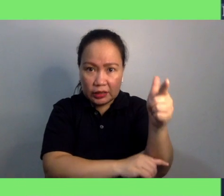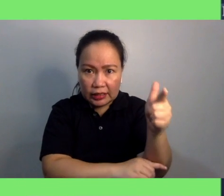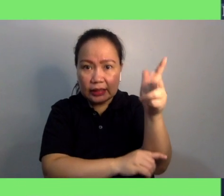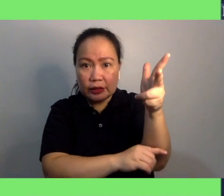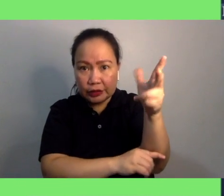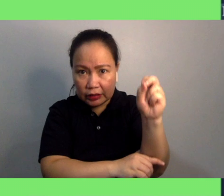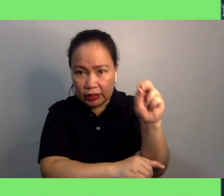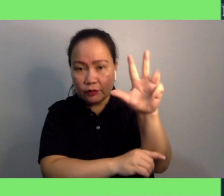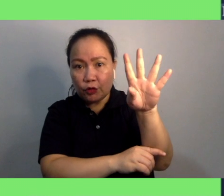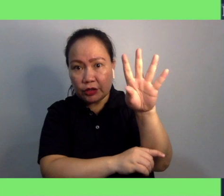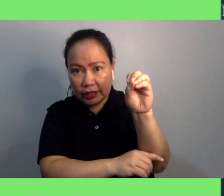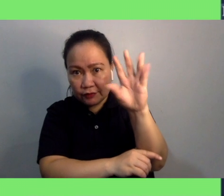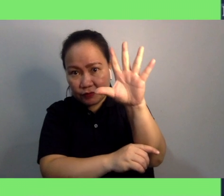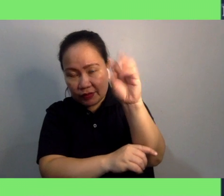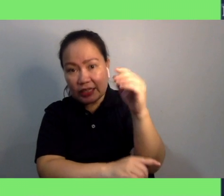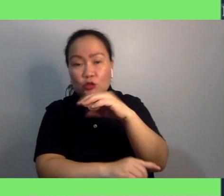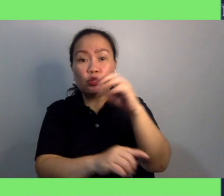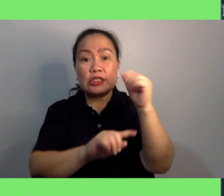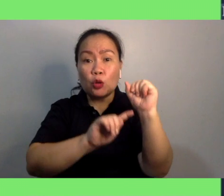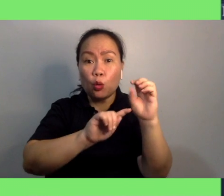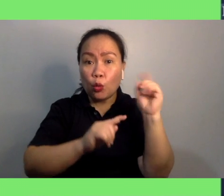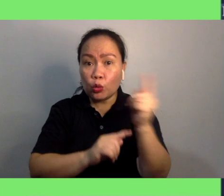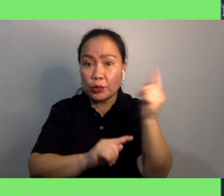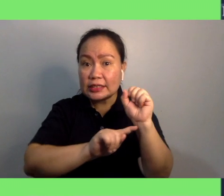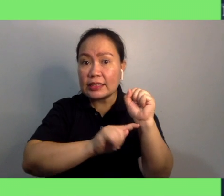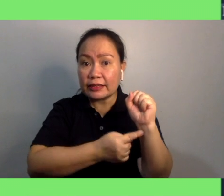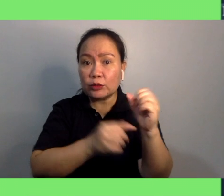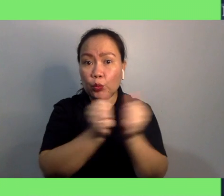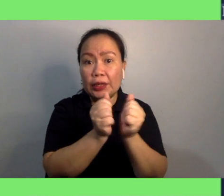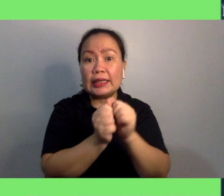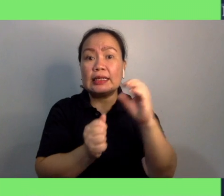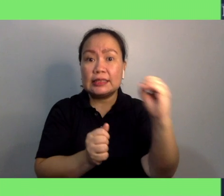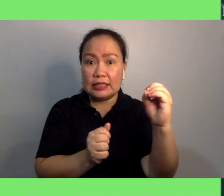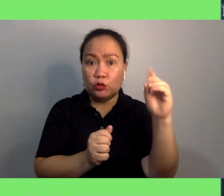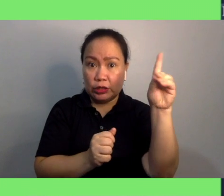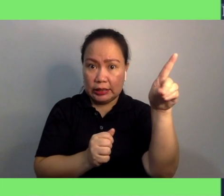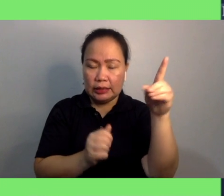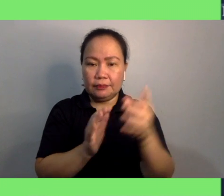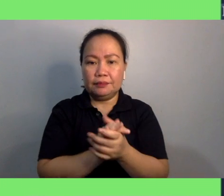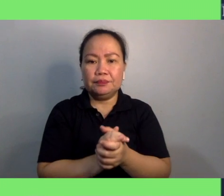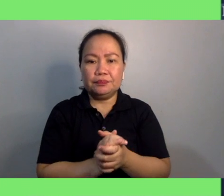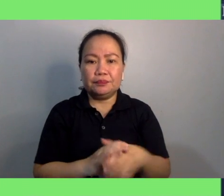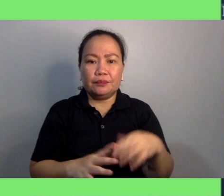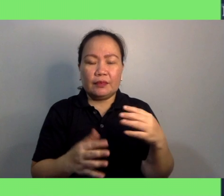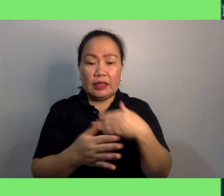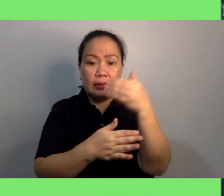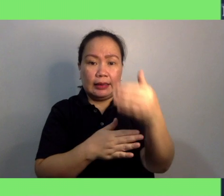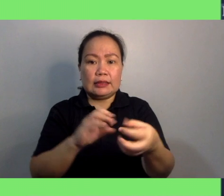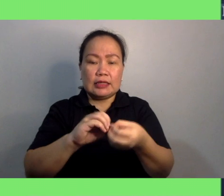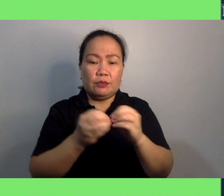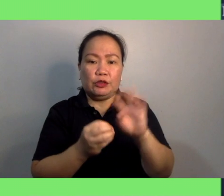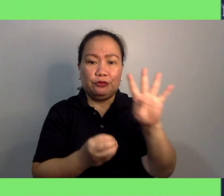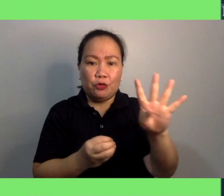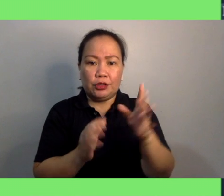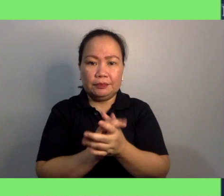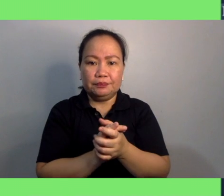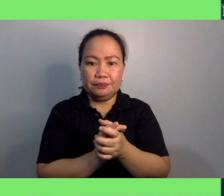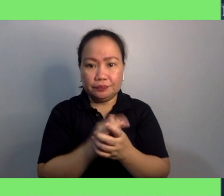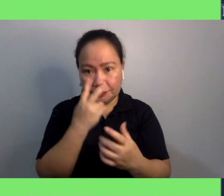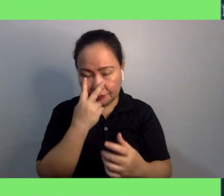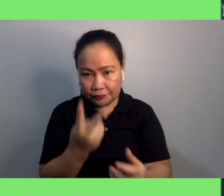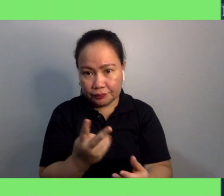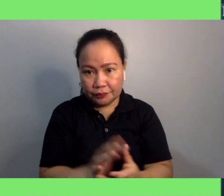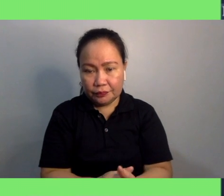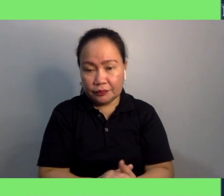to. Next, proceed tayo sa next. So, ito po ay tapat natin. And then,